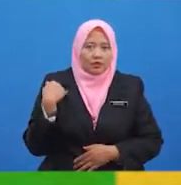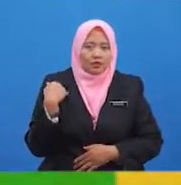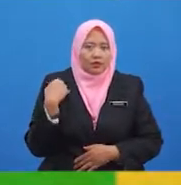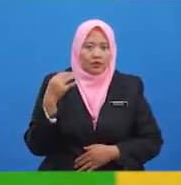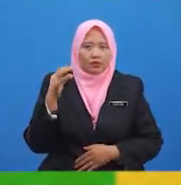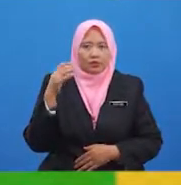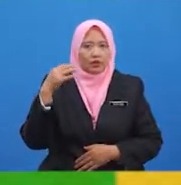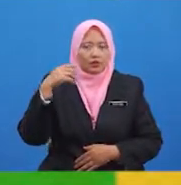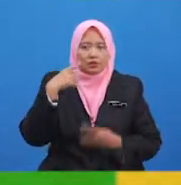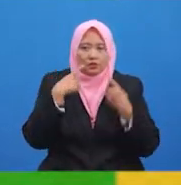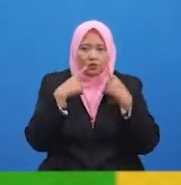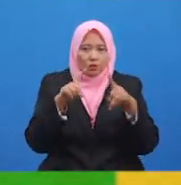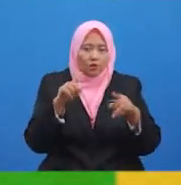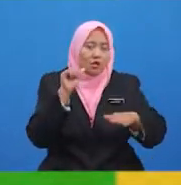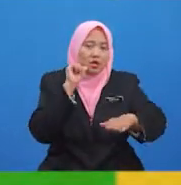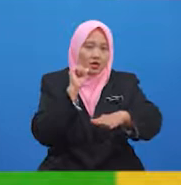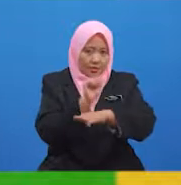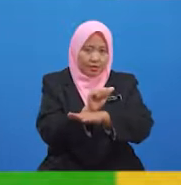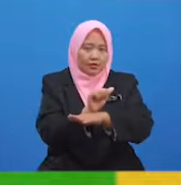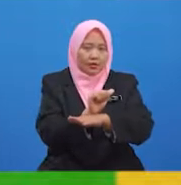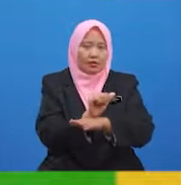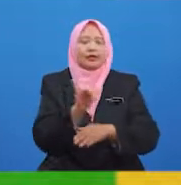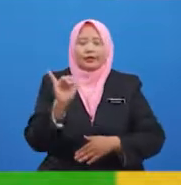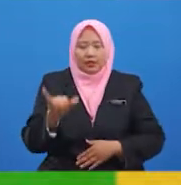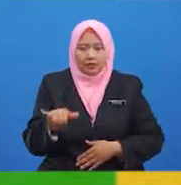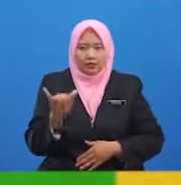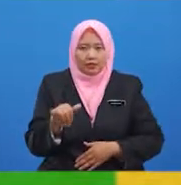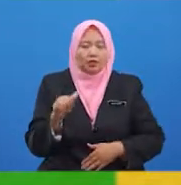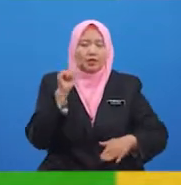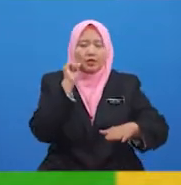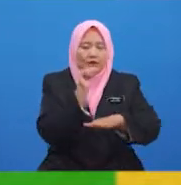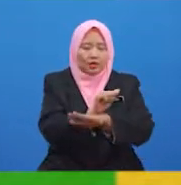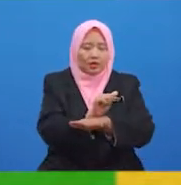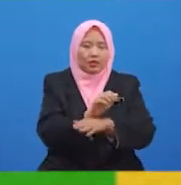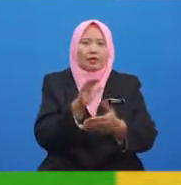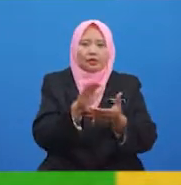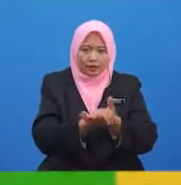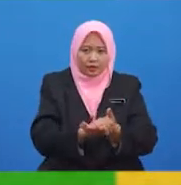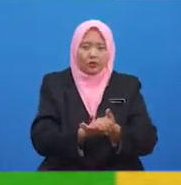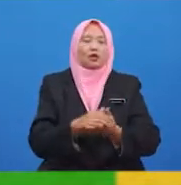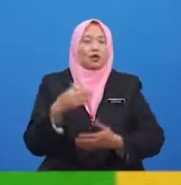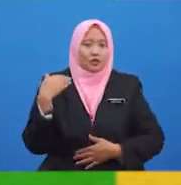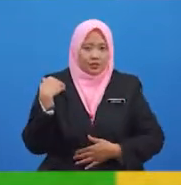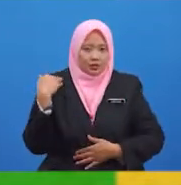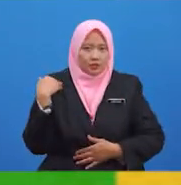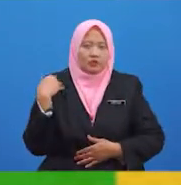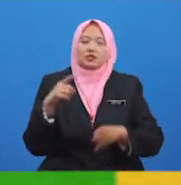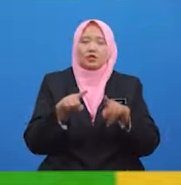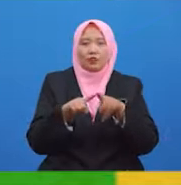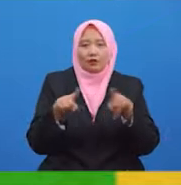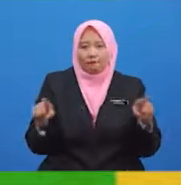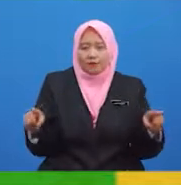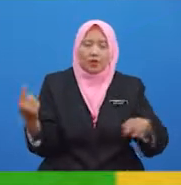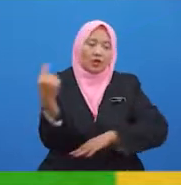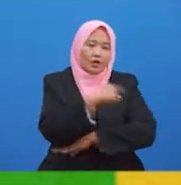pernah, iaitu akad nikah. Ya, memang kita selalu mendengar perkataan akad nikah.